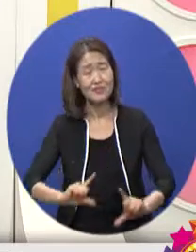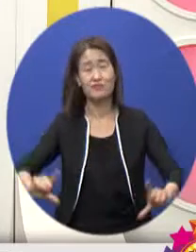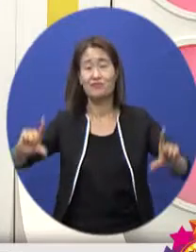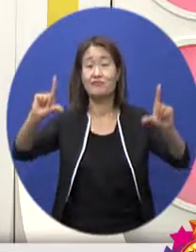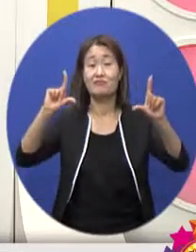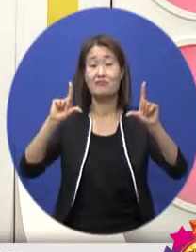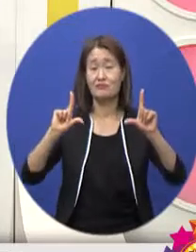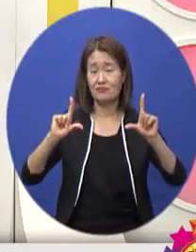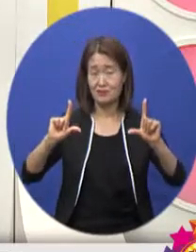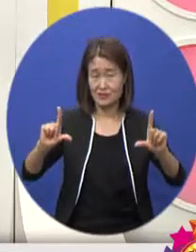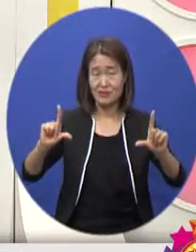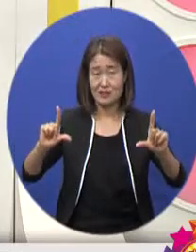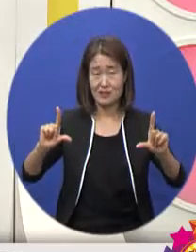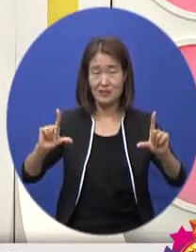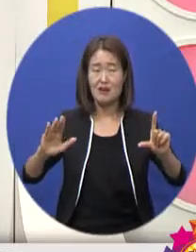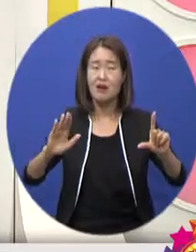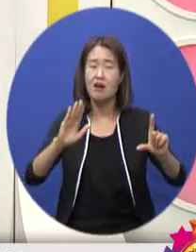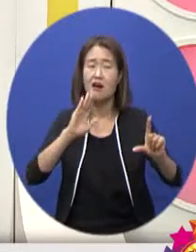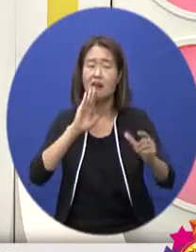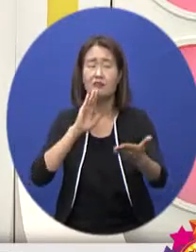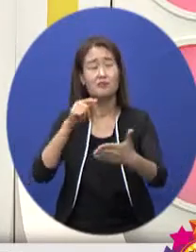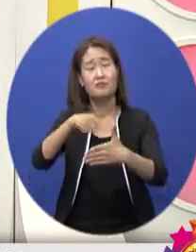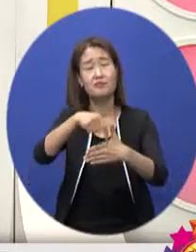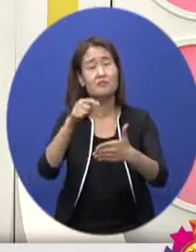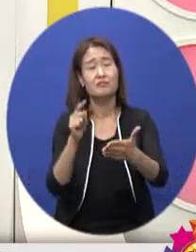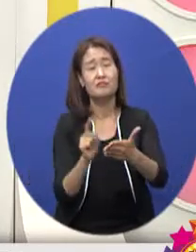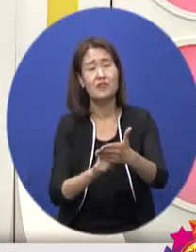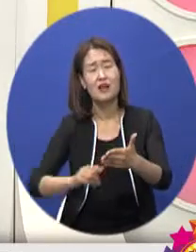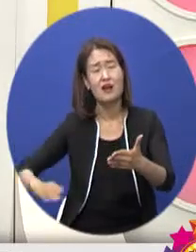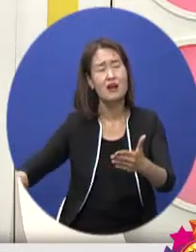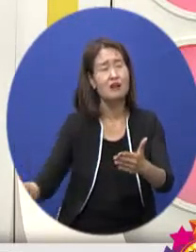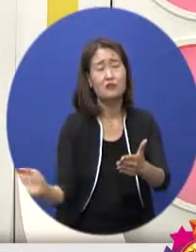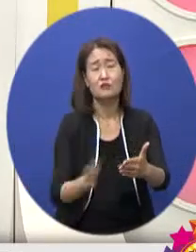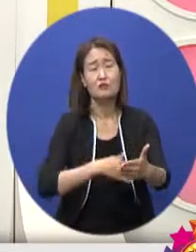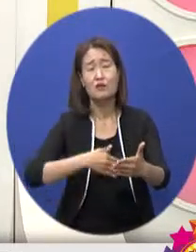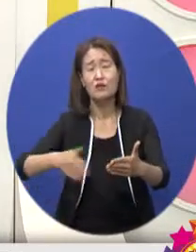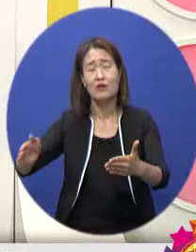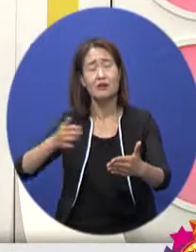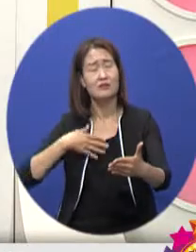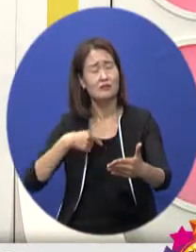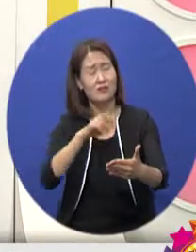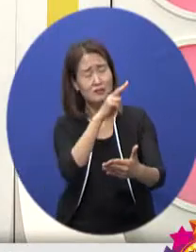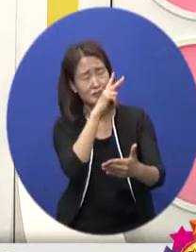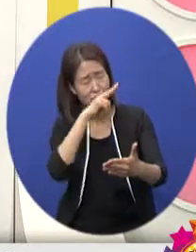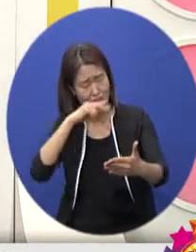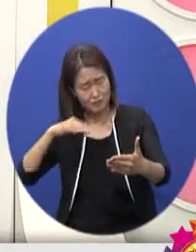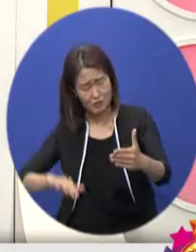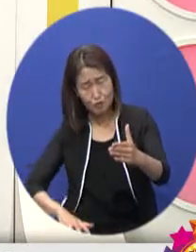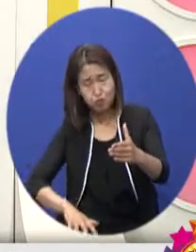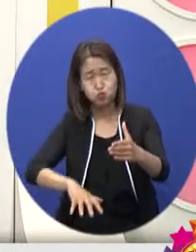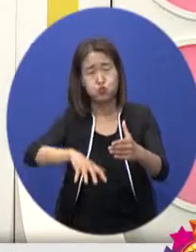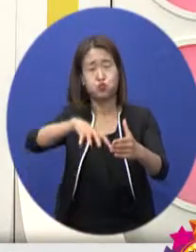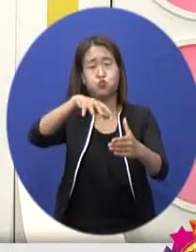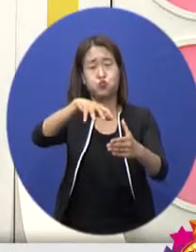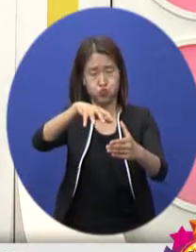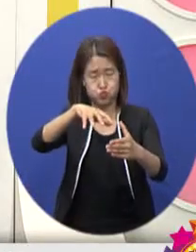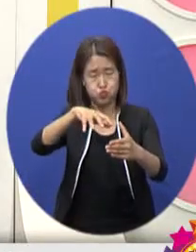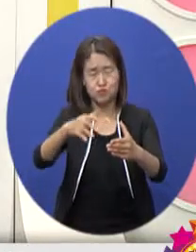날 그대 마음을 다 비우고 내